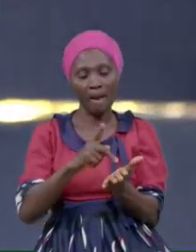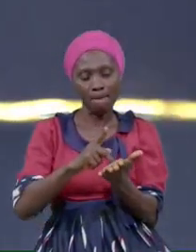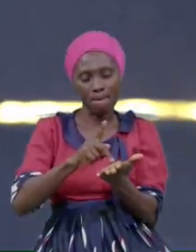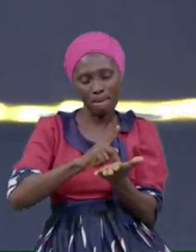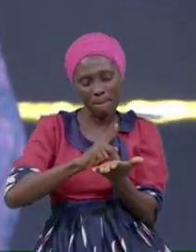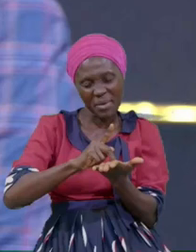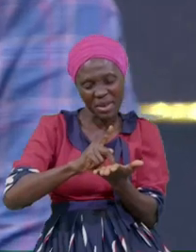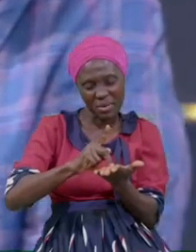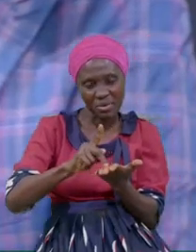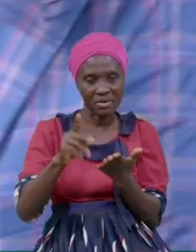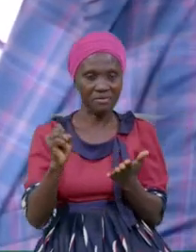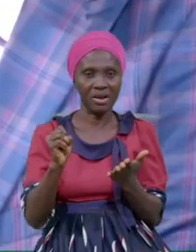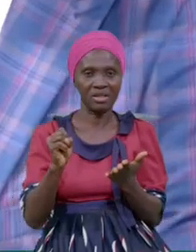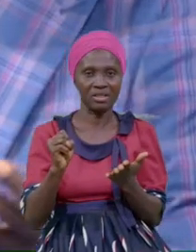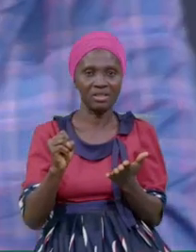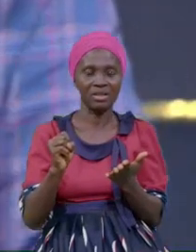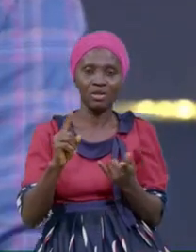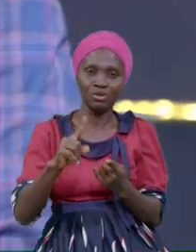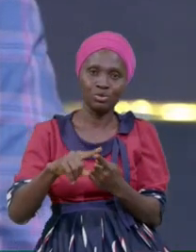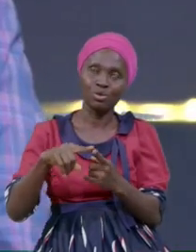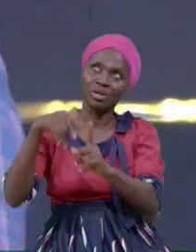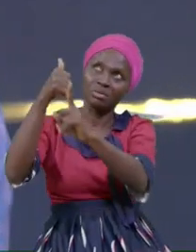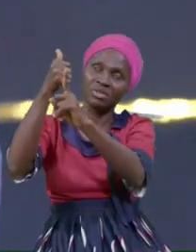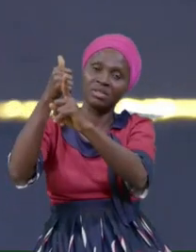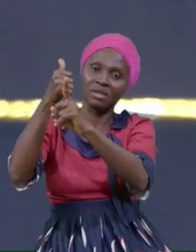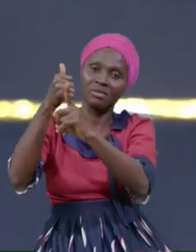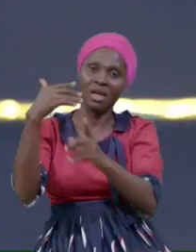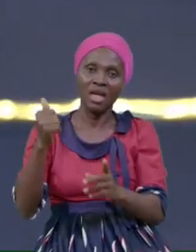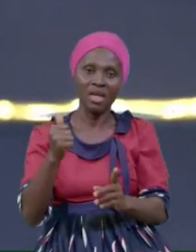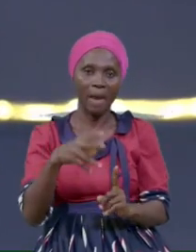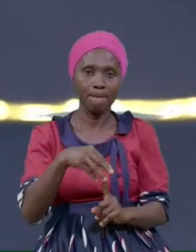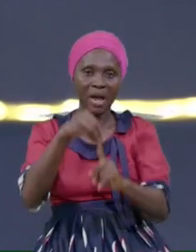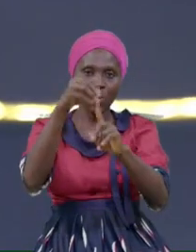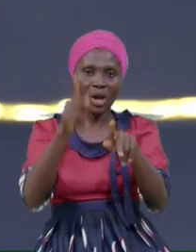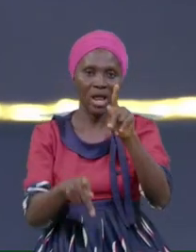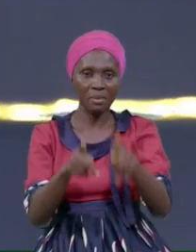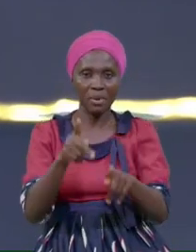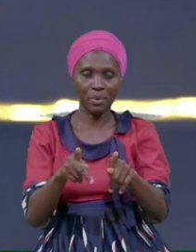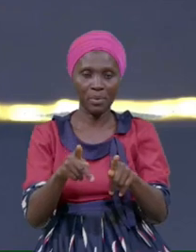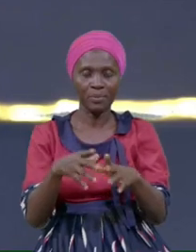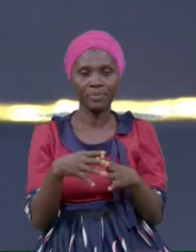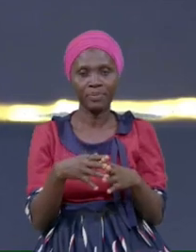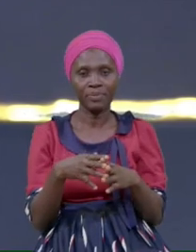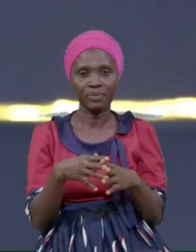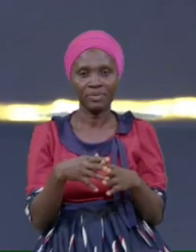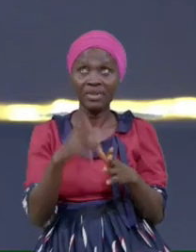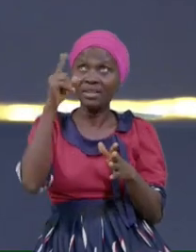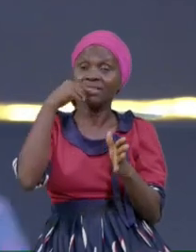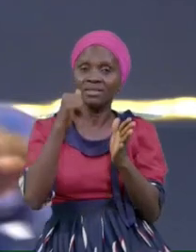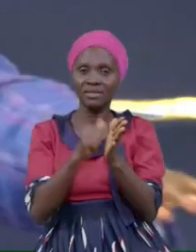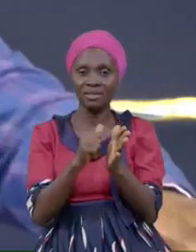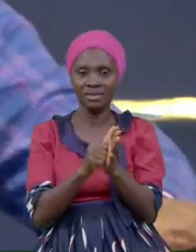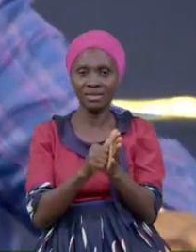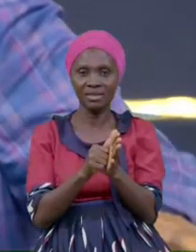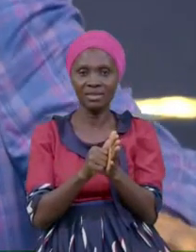purifié, de se faire un peuple particulier. Il dit, allons-y, tu dis